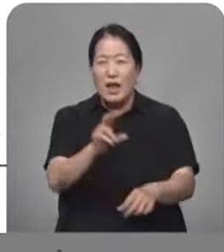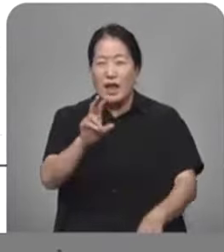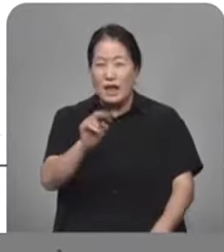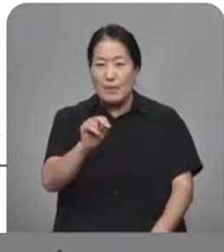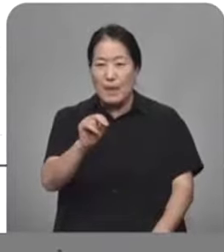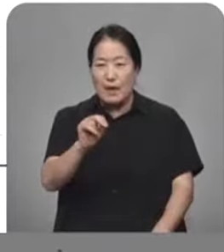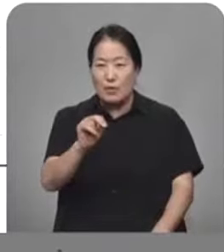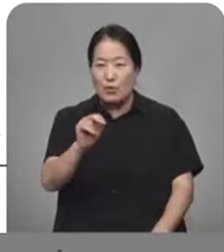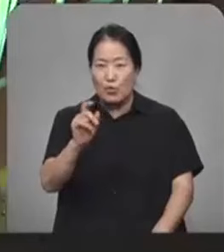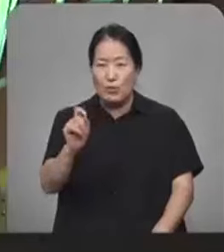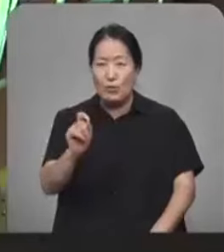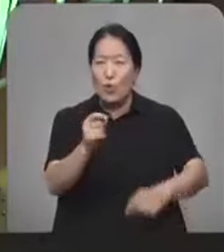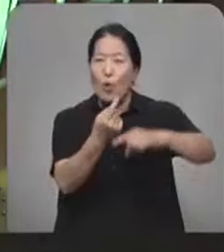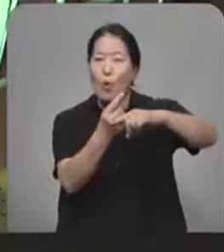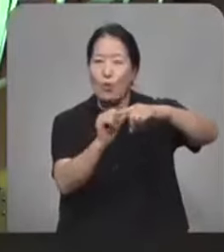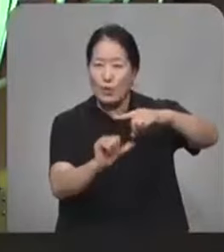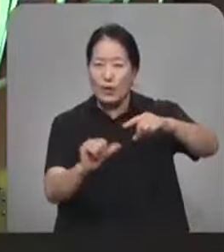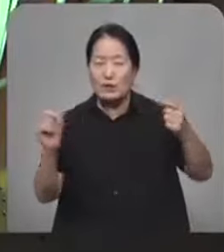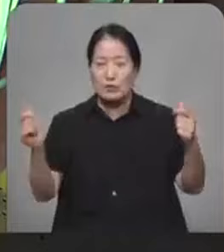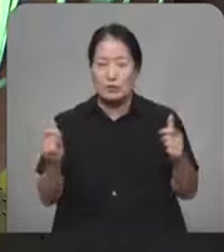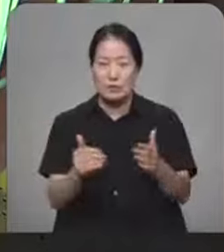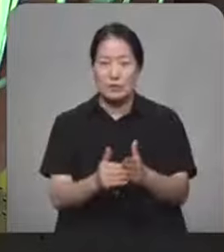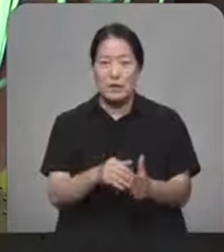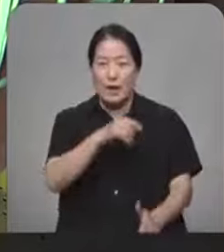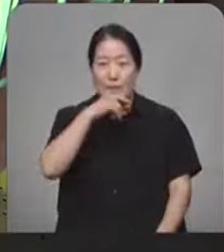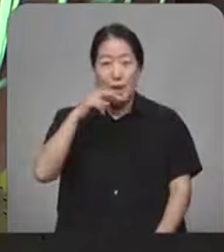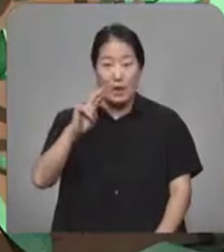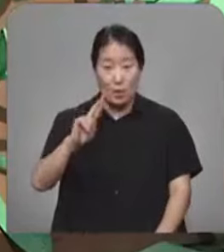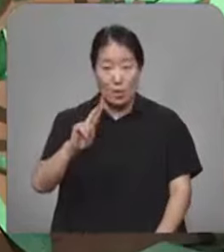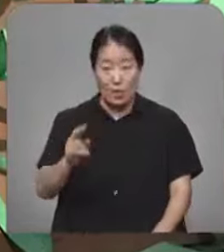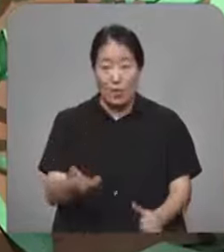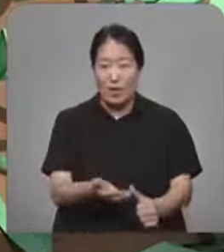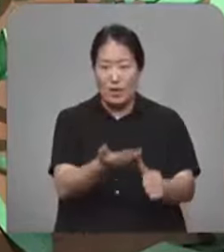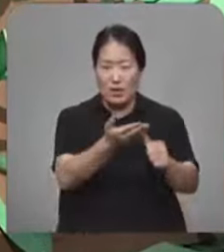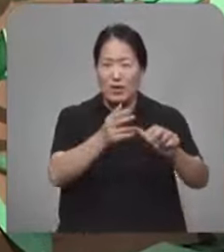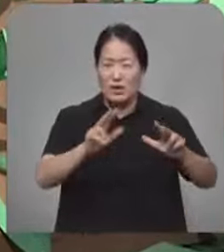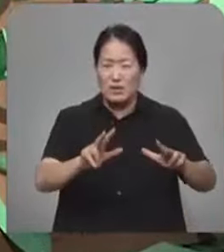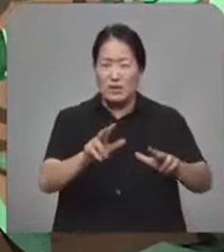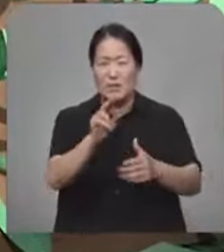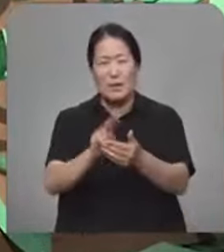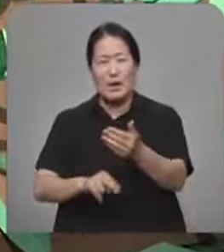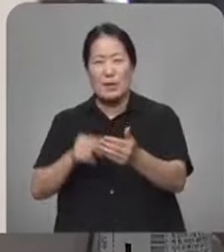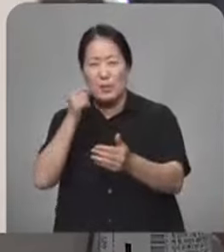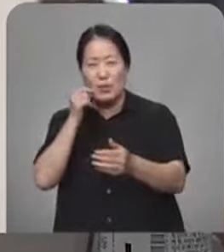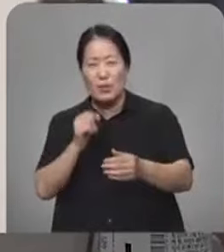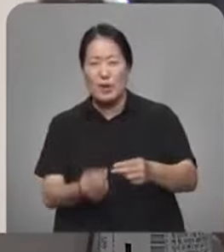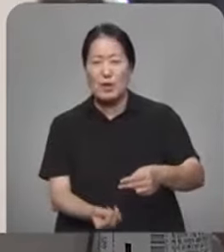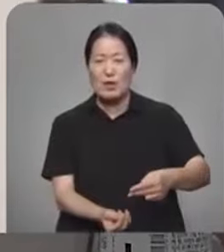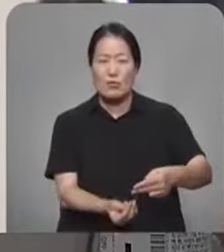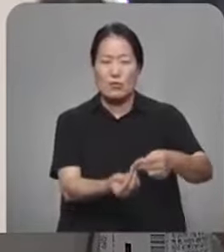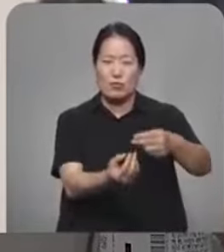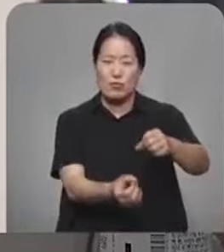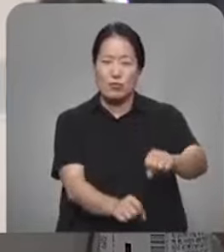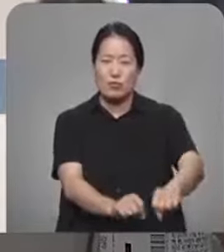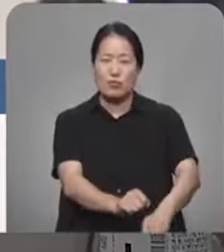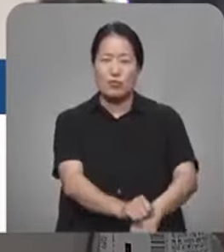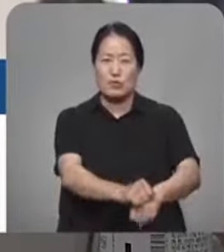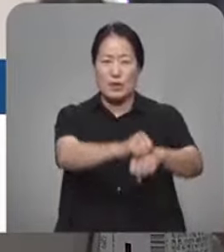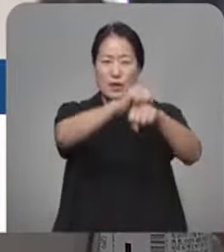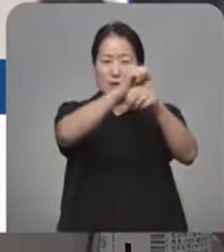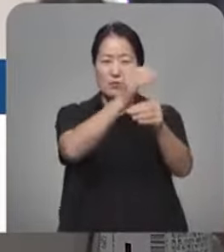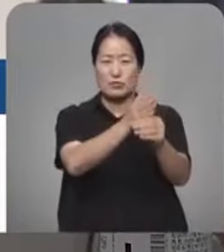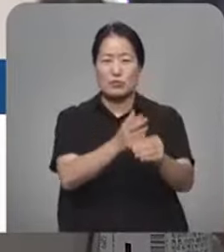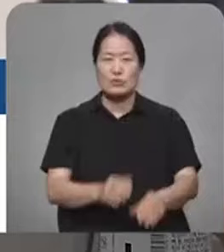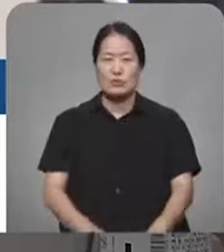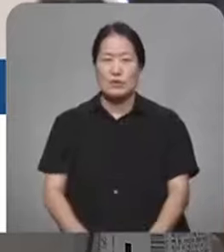5분의 1로 줄었습니다. 홍삼 원료용 인삼은 재고가 쌓여가고 있습니다. 인삼 농업은 그래도